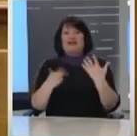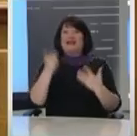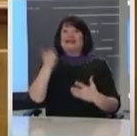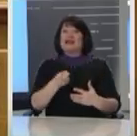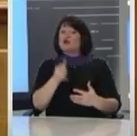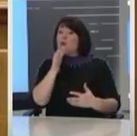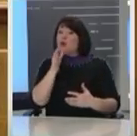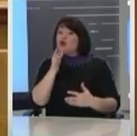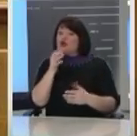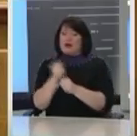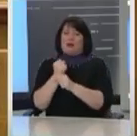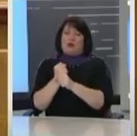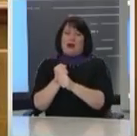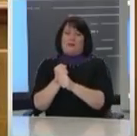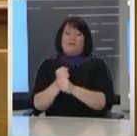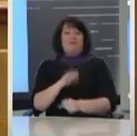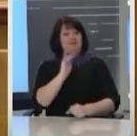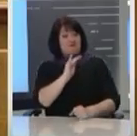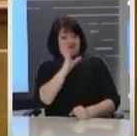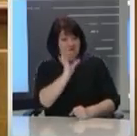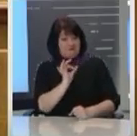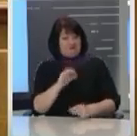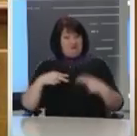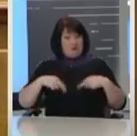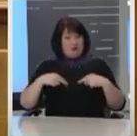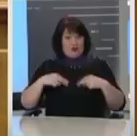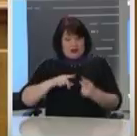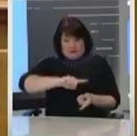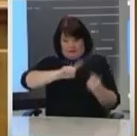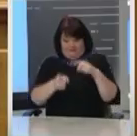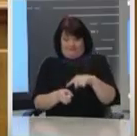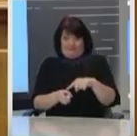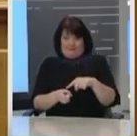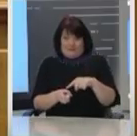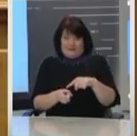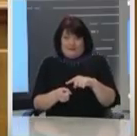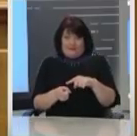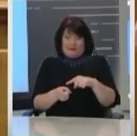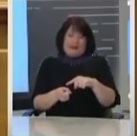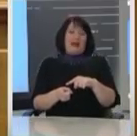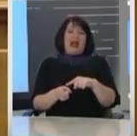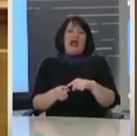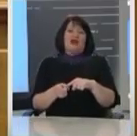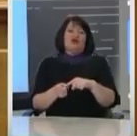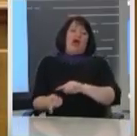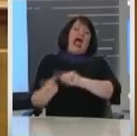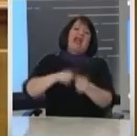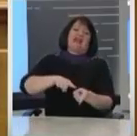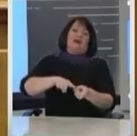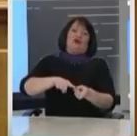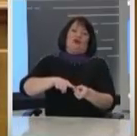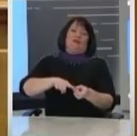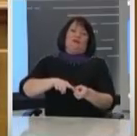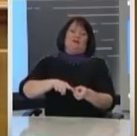57%. Πράγματι λοιπόν, κύριε Υπουργή, αντιστρέψατε την τάση, αλλά προς την ακριβώς αντίθετη